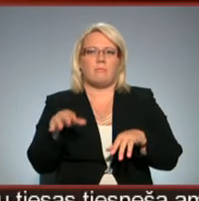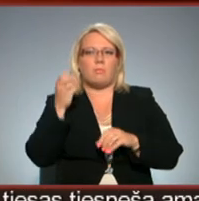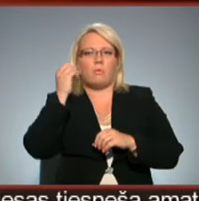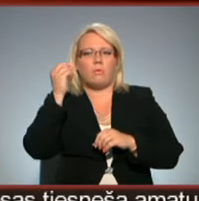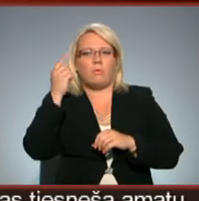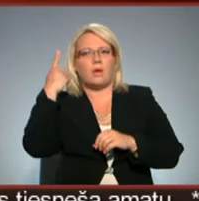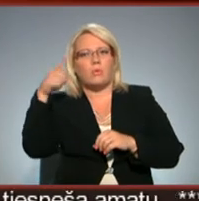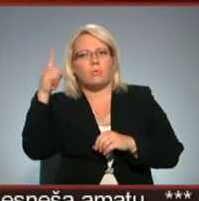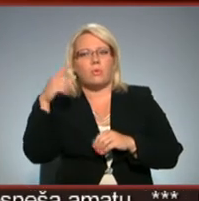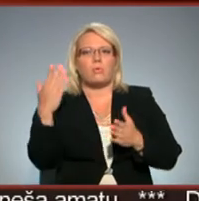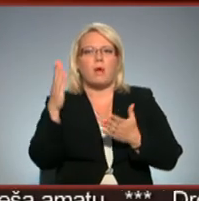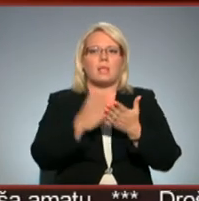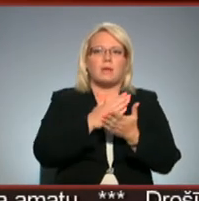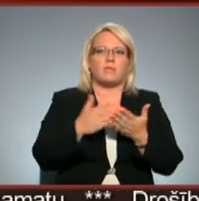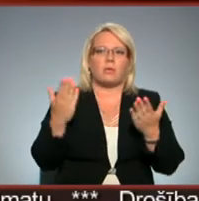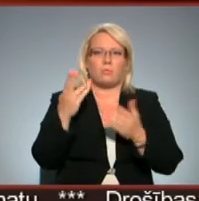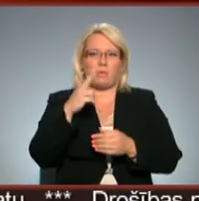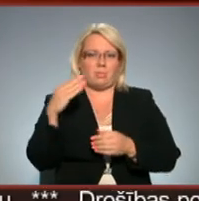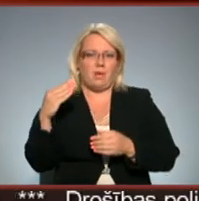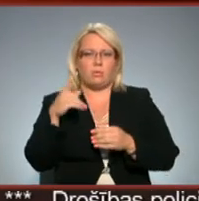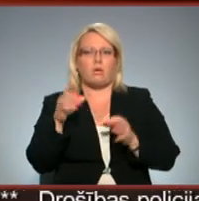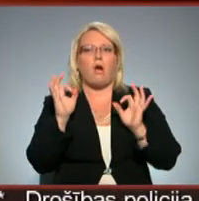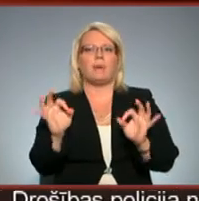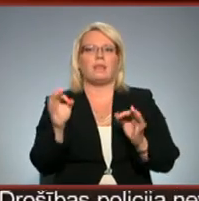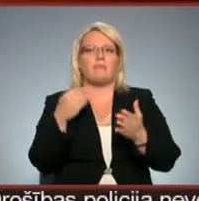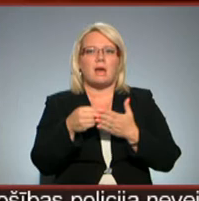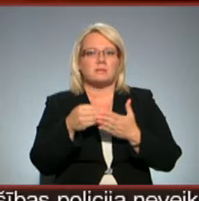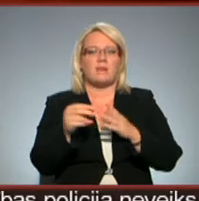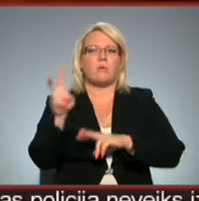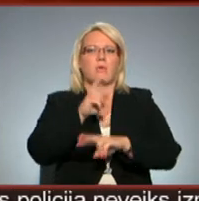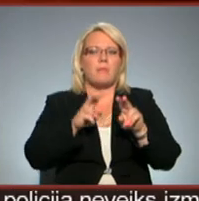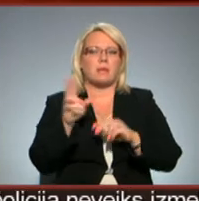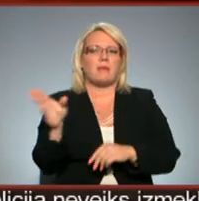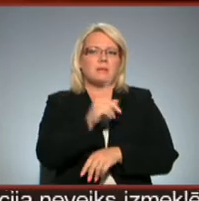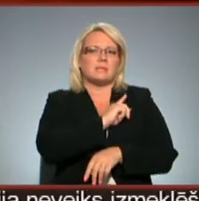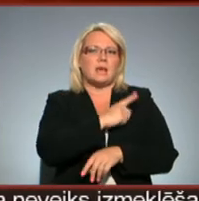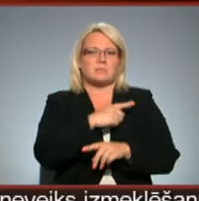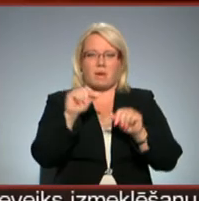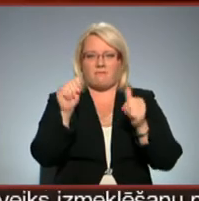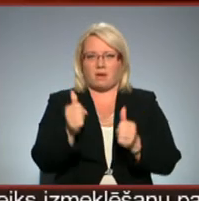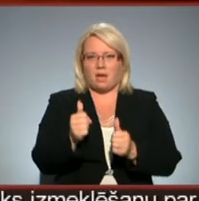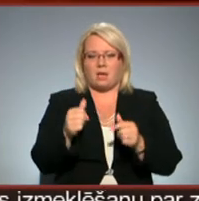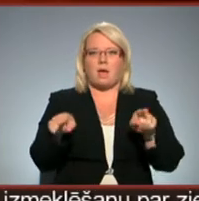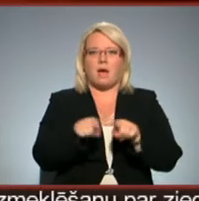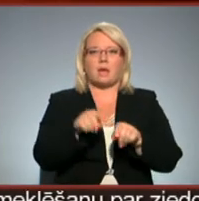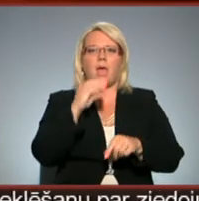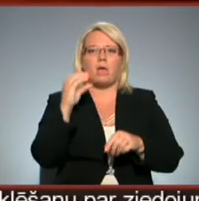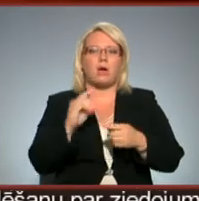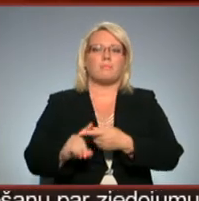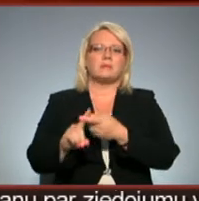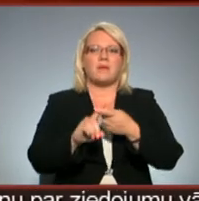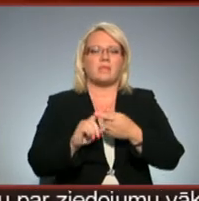gudrot, ko likvidēt, ko ne, tur ir objektīvi jāizvērtē un jāmeklē visi iespējamie varianti, protams, arī Eiropas